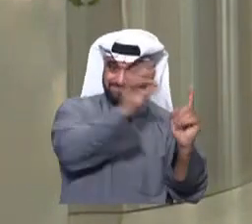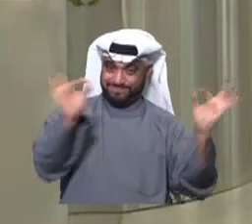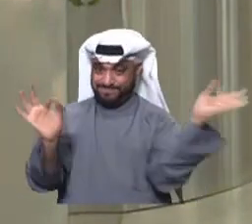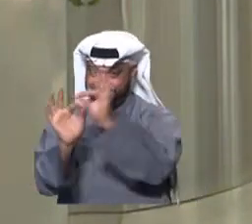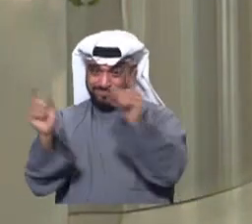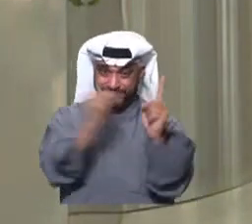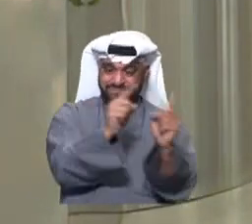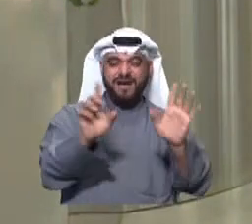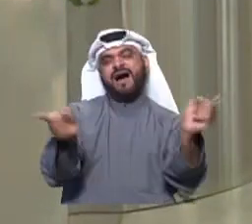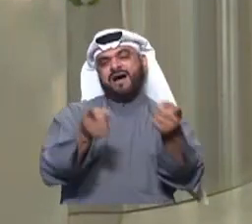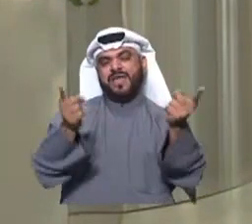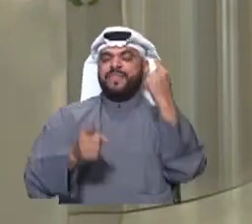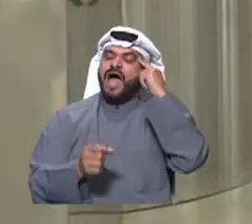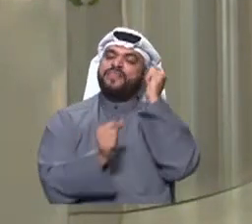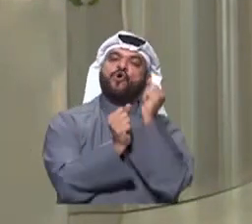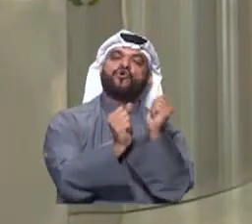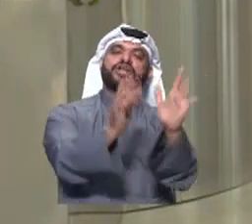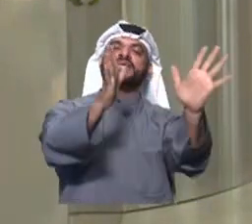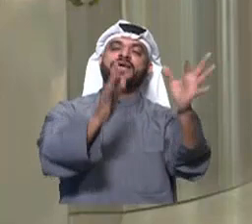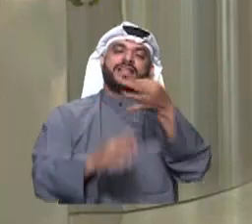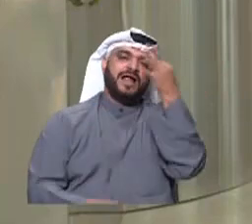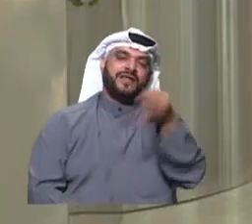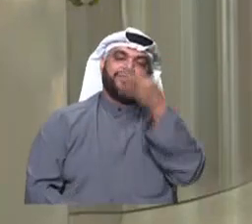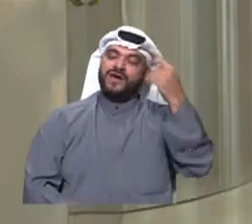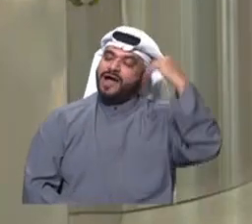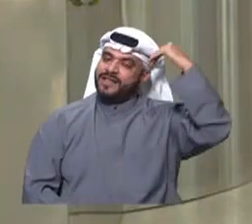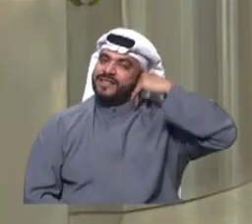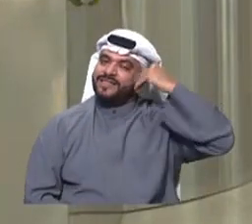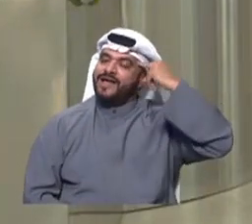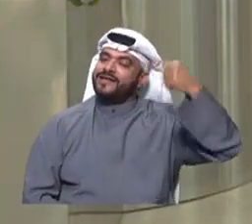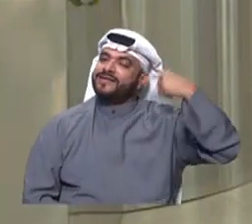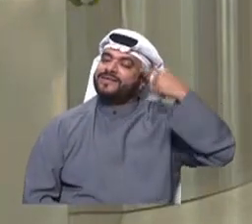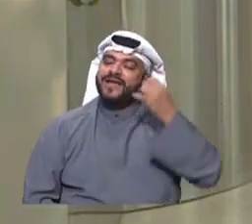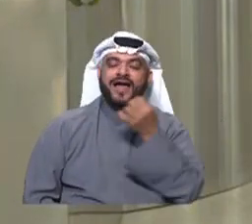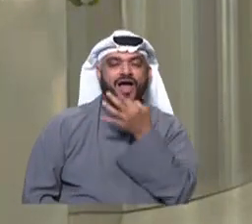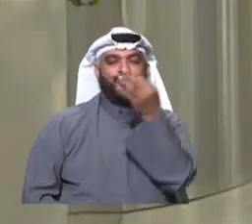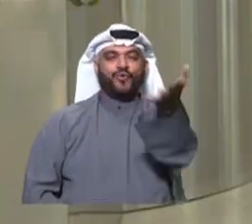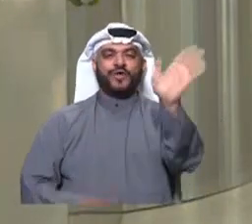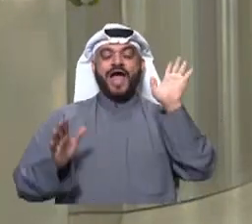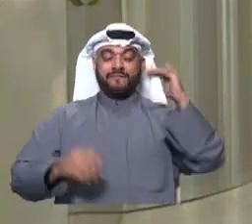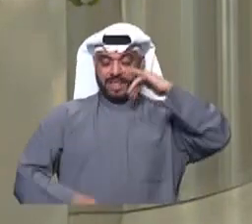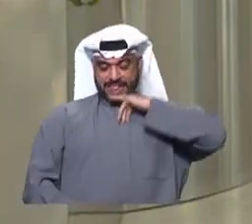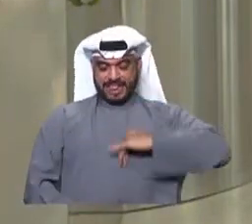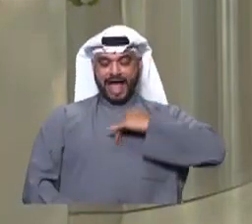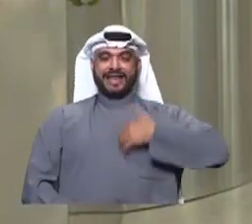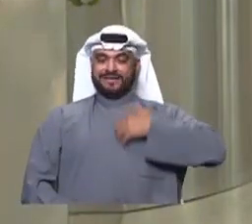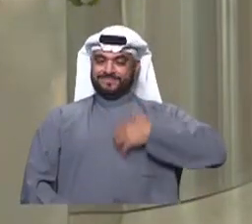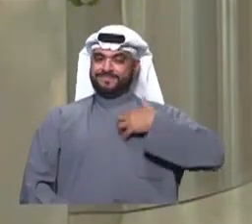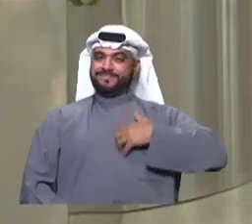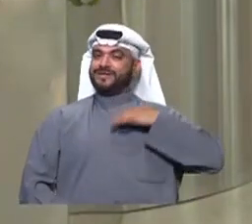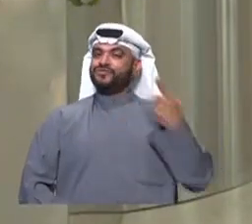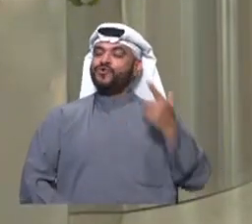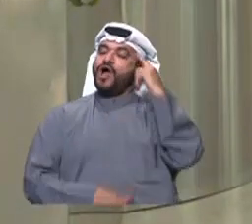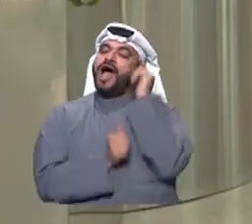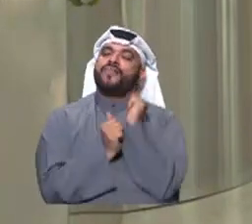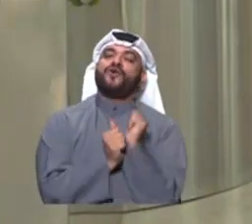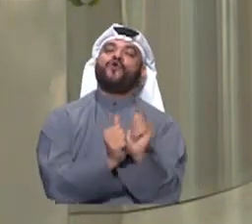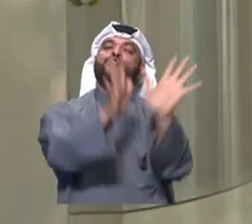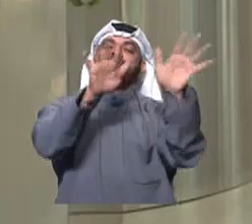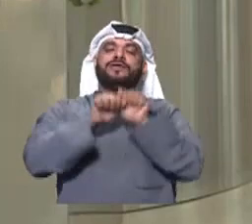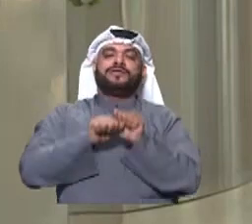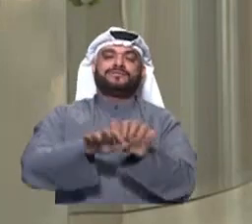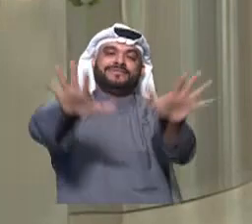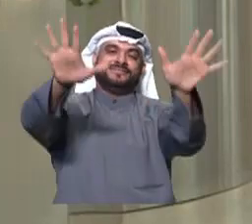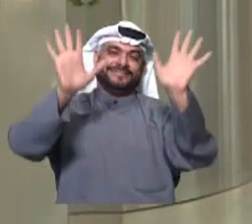هناك التعاون ما بين الأعضاء، ما بين الرئيس وأيضا الحكومة، أيضا توافق